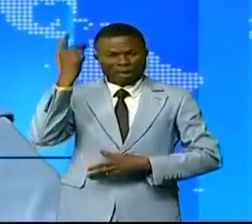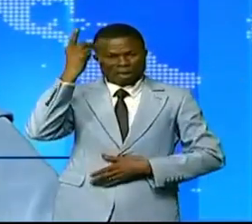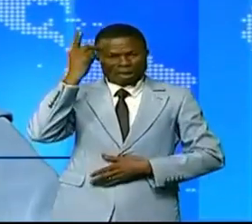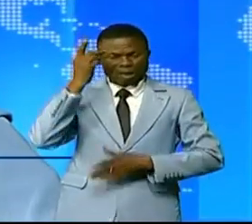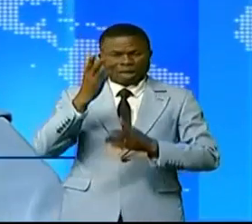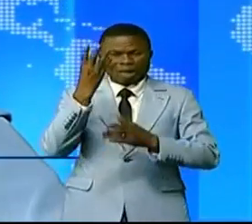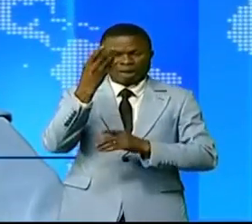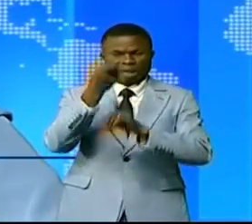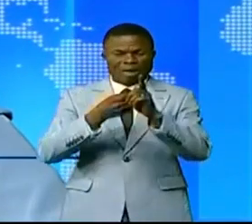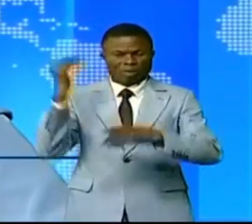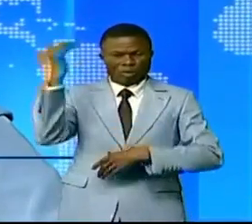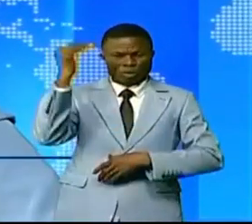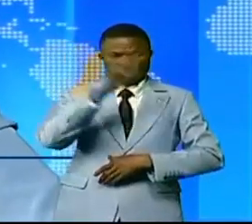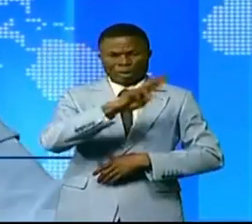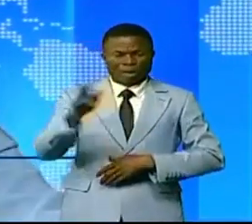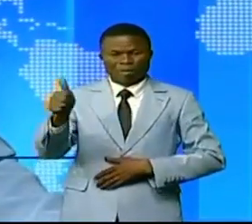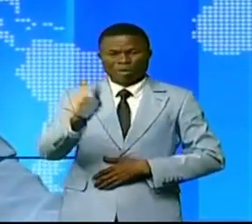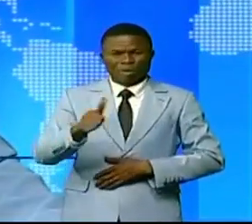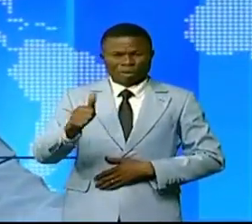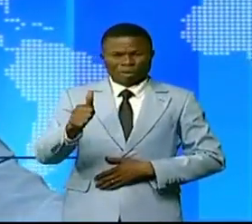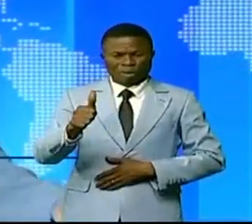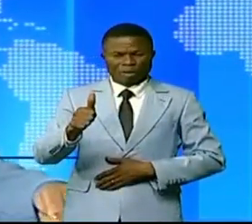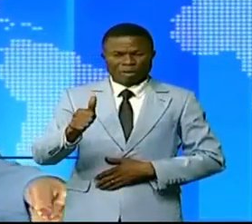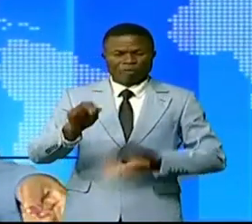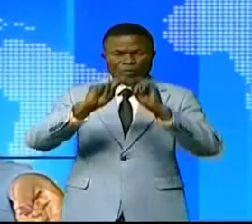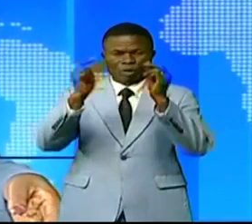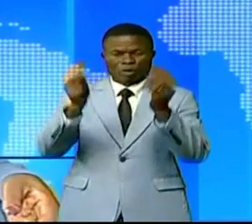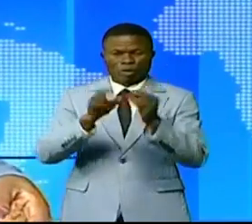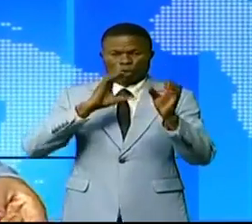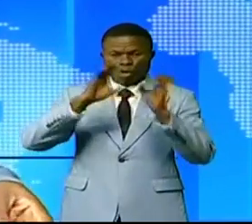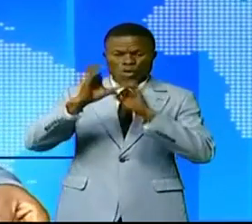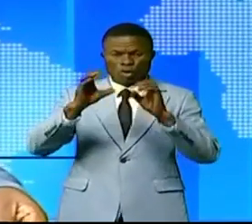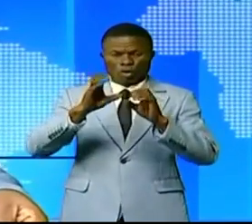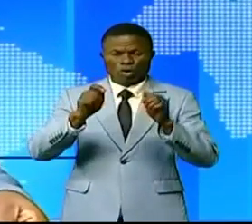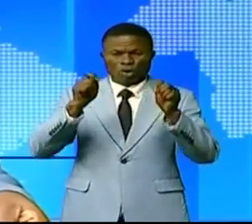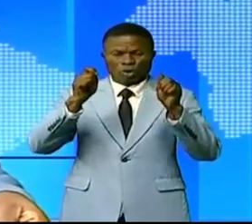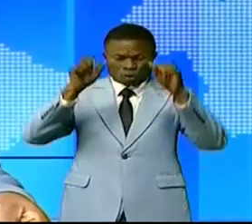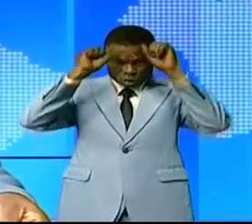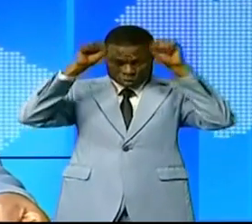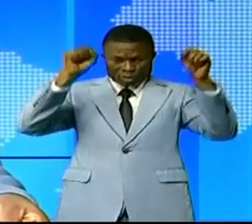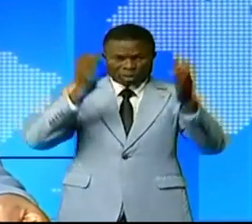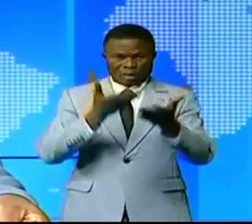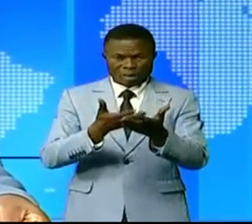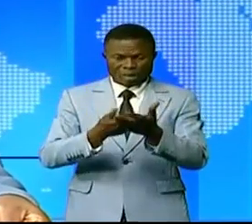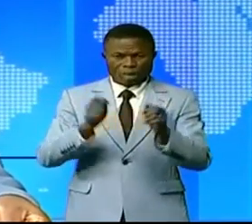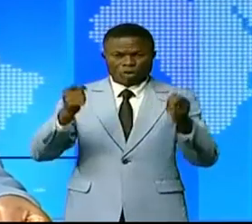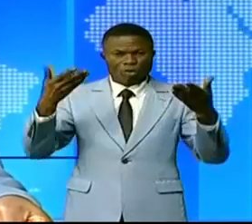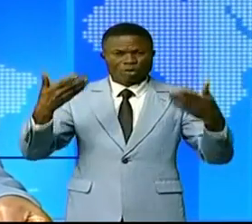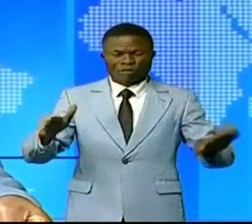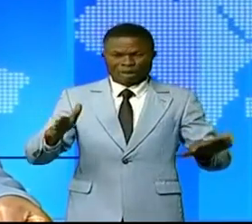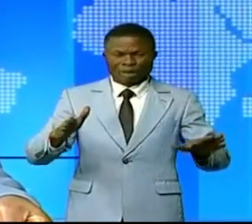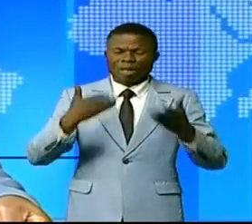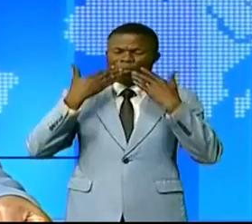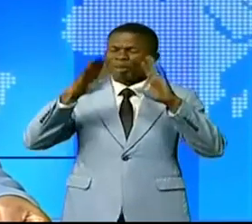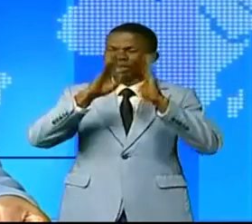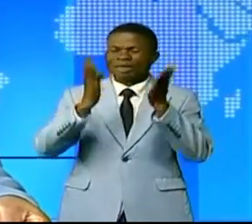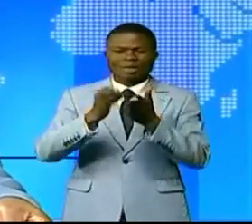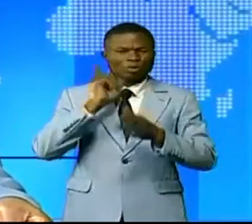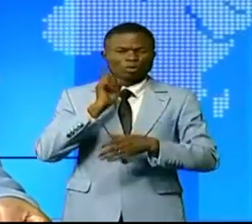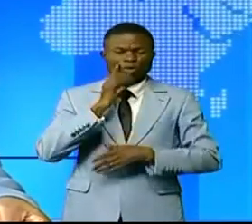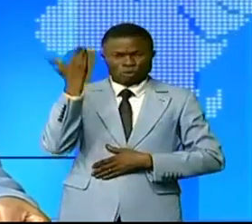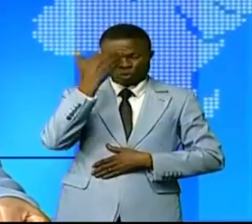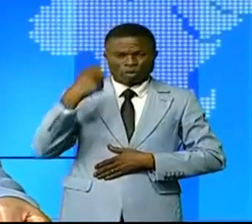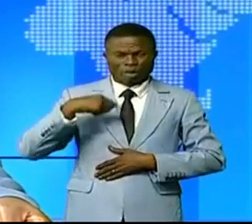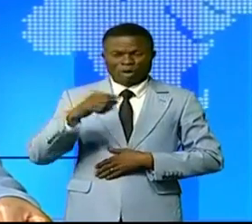le 4 décembre 2021, la cellule de communication de la presse présidentielle. Ce journal est terminé. Merci à vous de nous avoir